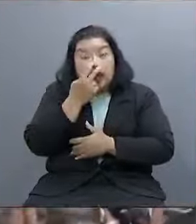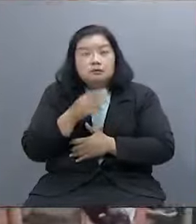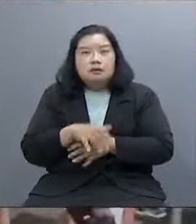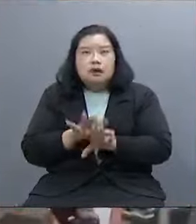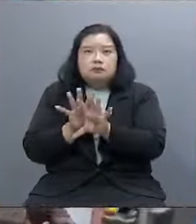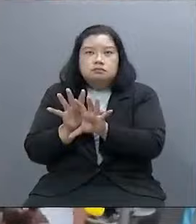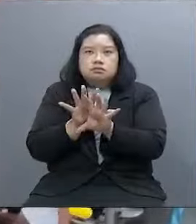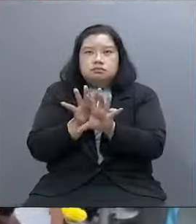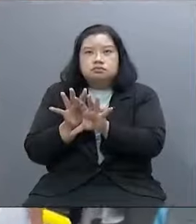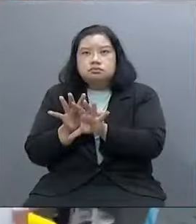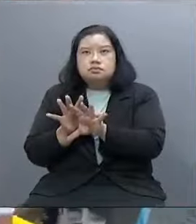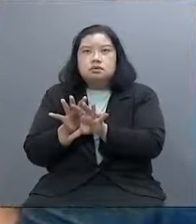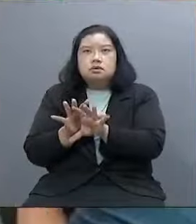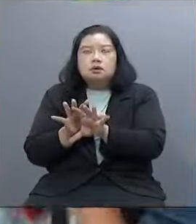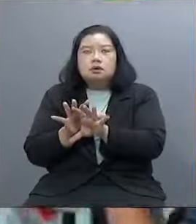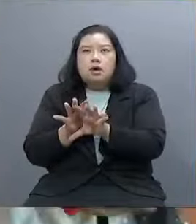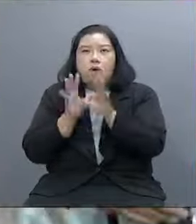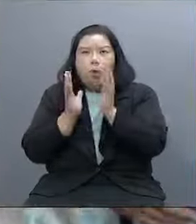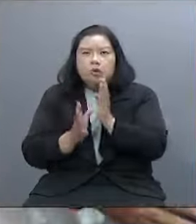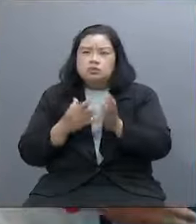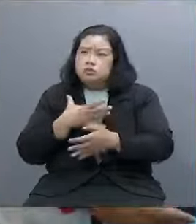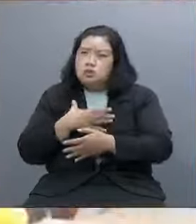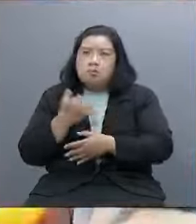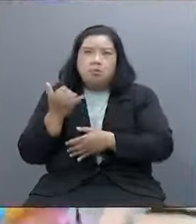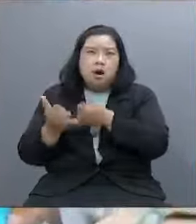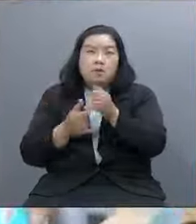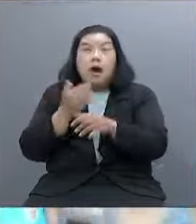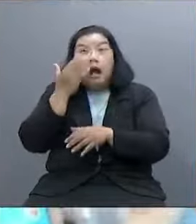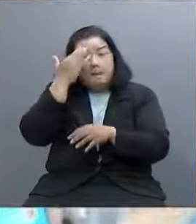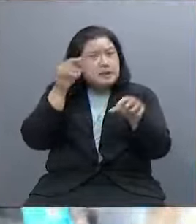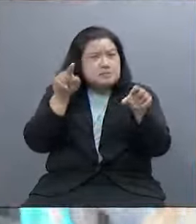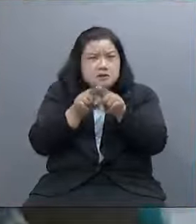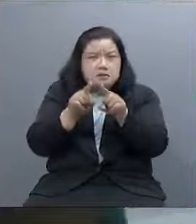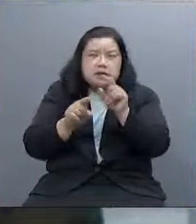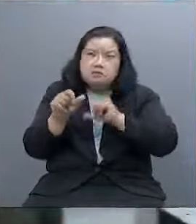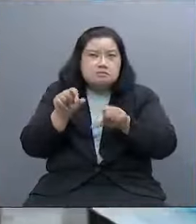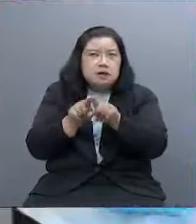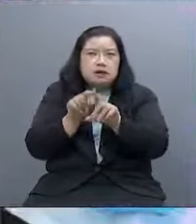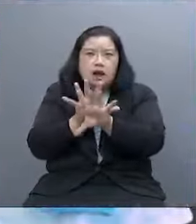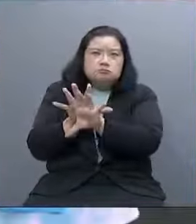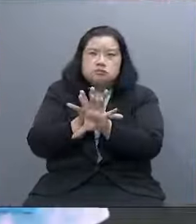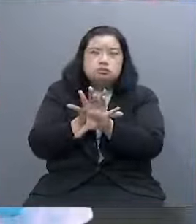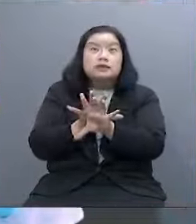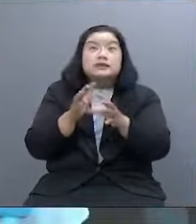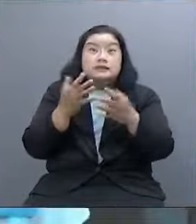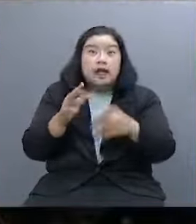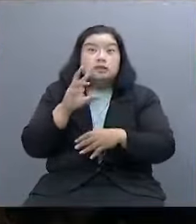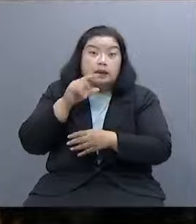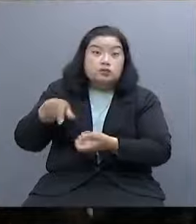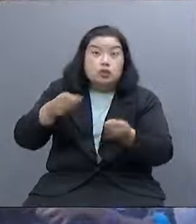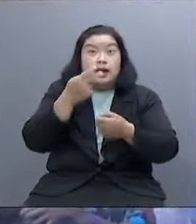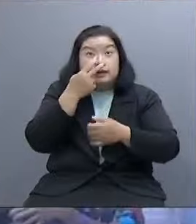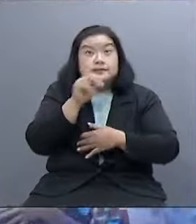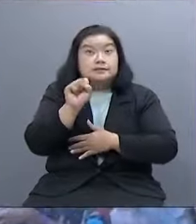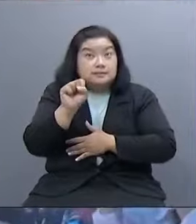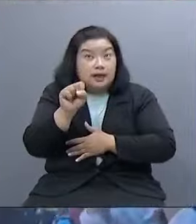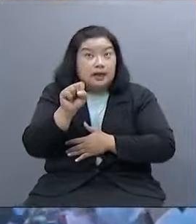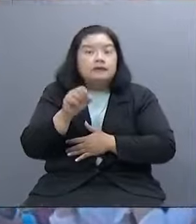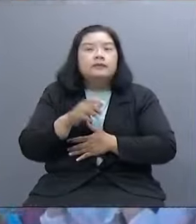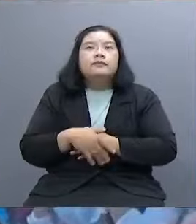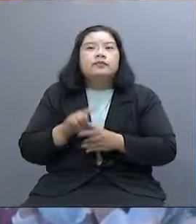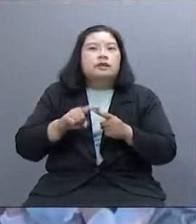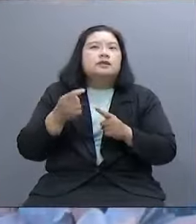ทำให้เกิดคลื่นมหาชนค่ะคือทุกคนเต้นท่าเดียวกันนะคะแล้วก็เป็นการเล่นน้ำสงกรานต์เนี่ยภาพที่คุณผู้ชมเห็นเมื่อสักครู่นี้ก็คือเป็นวันที่16